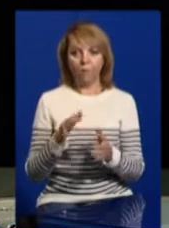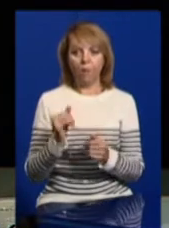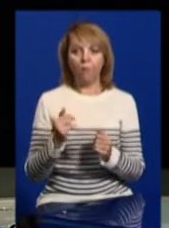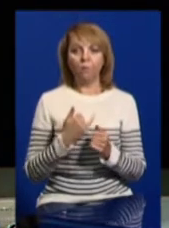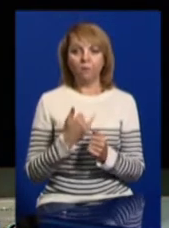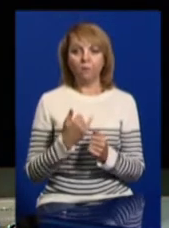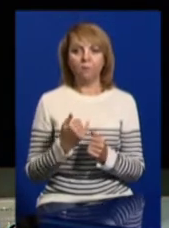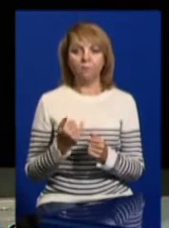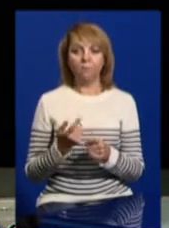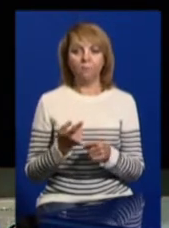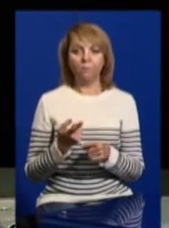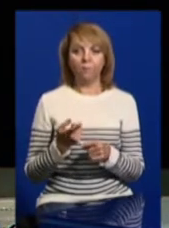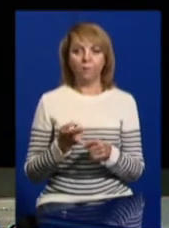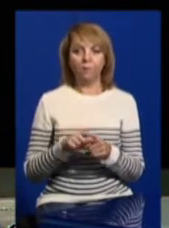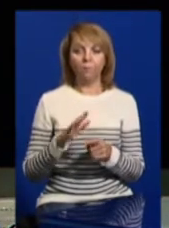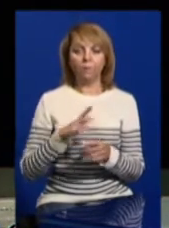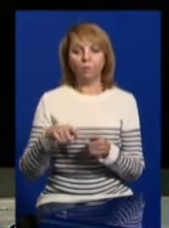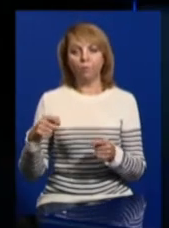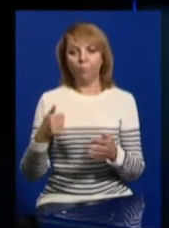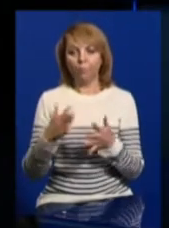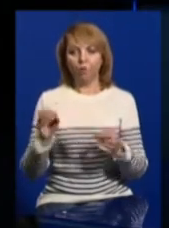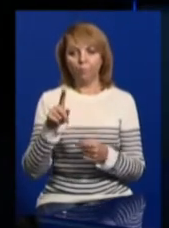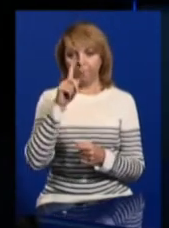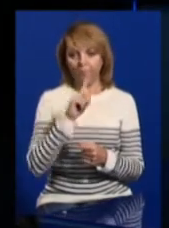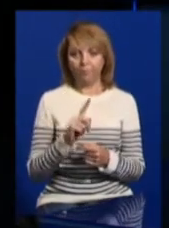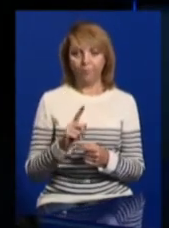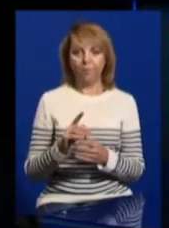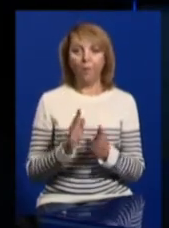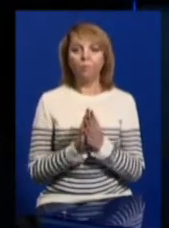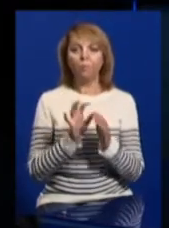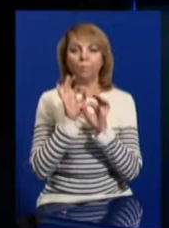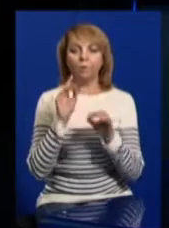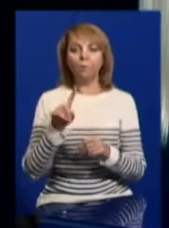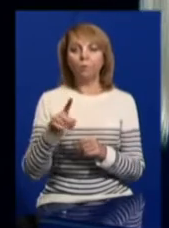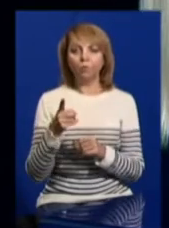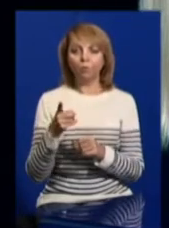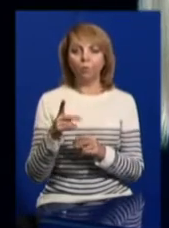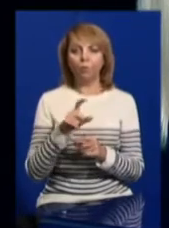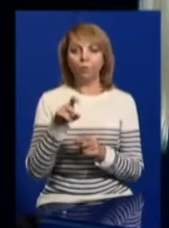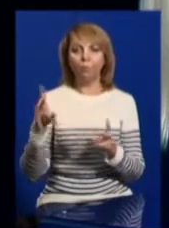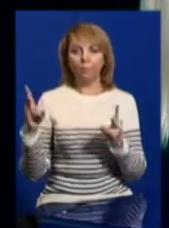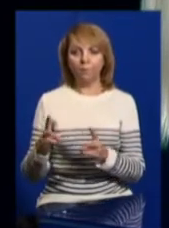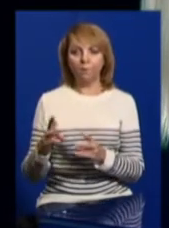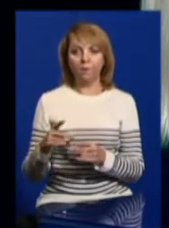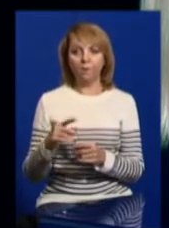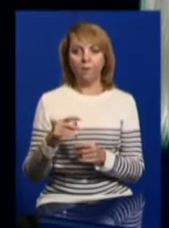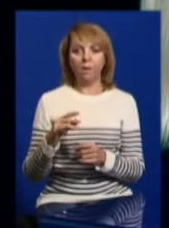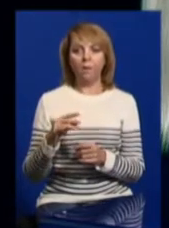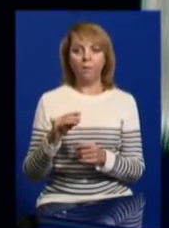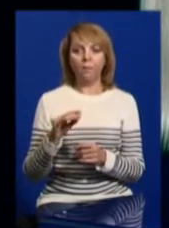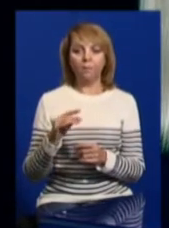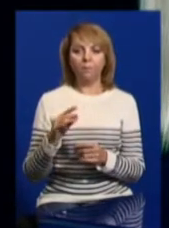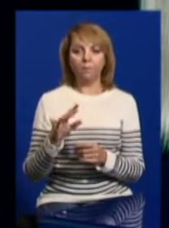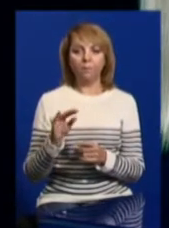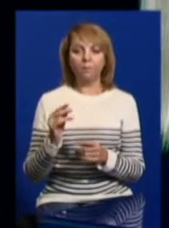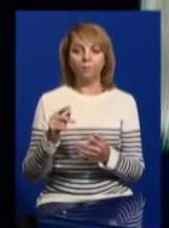йде майже там більше, ніж місяць. Давайте для глядачів пояснимо, чому потерпілі, представники потерпілих